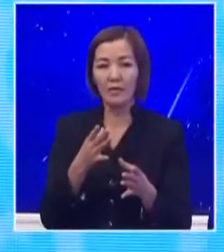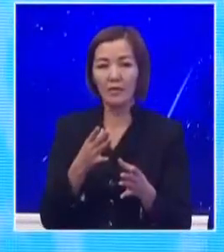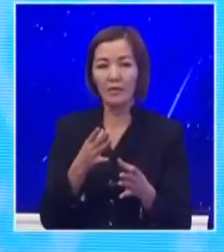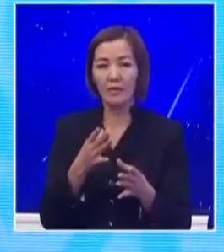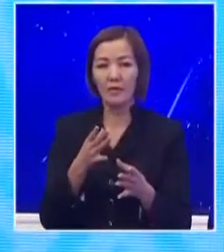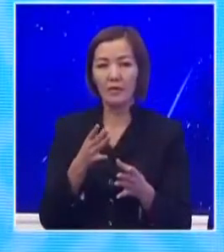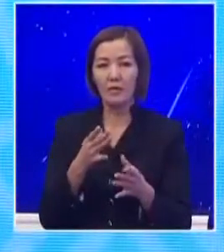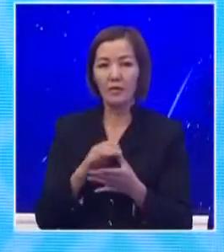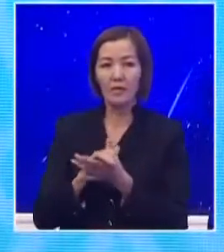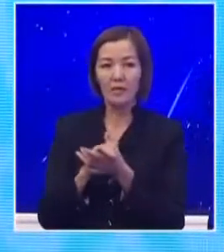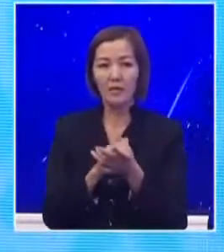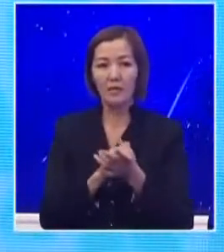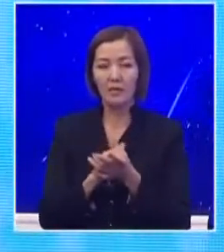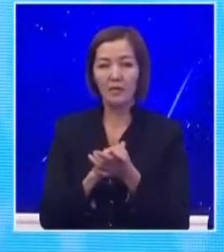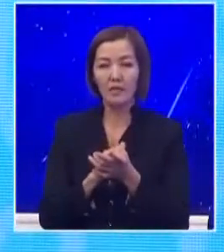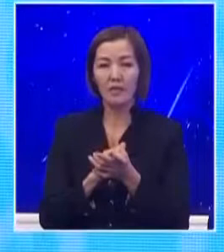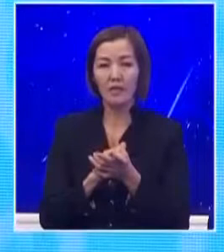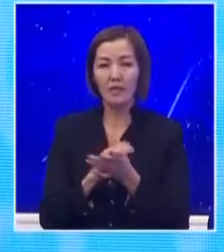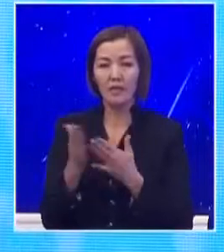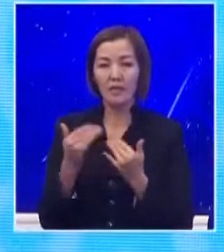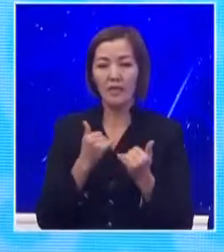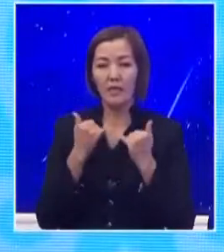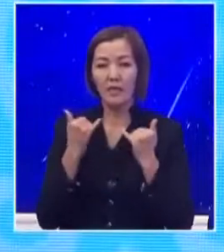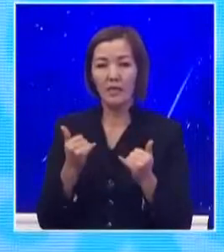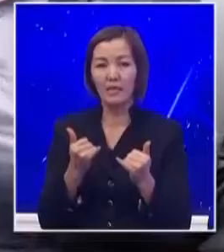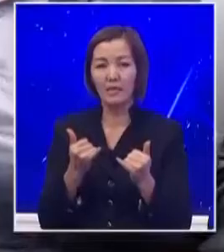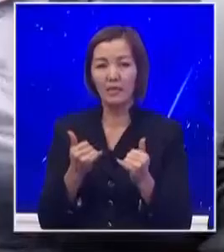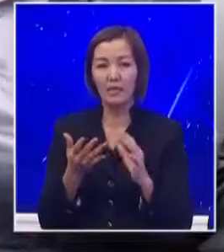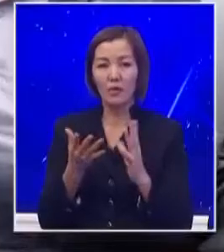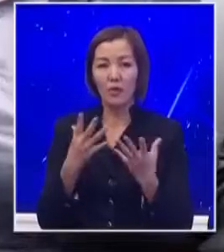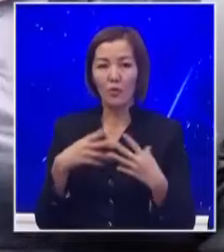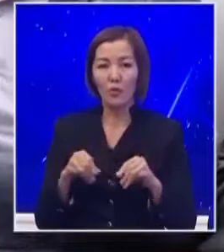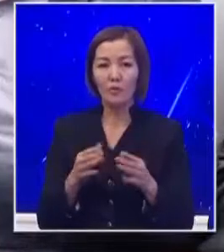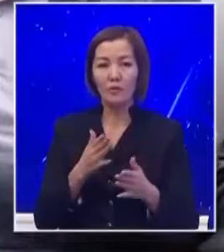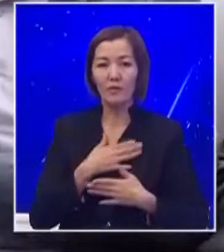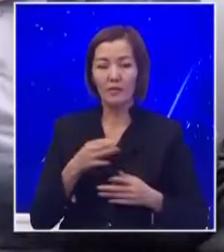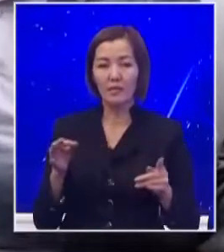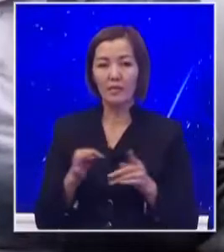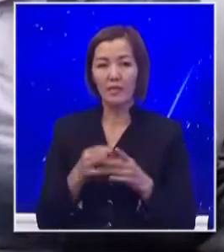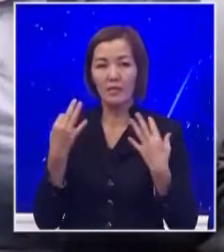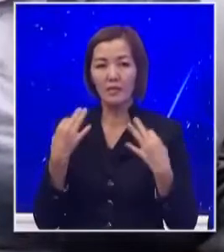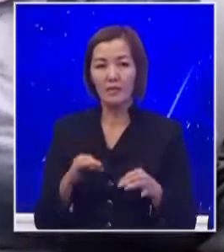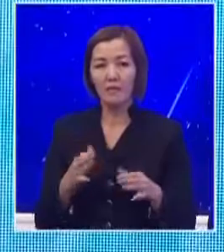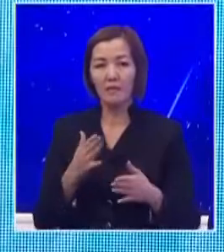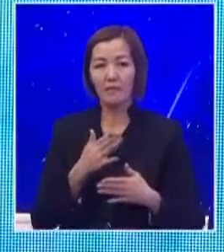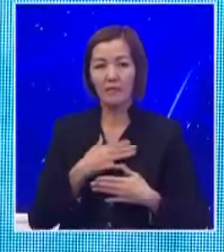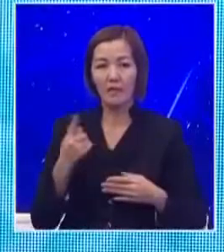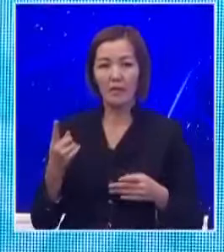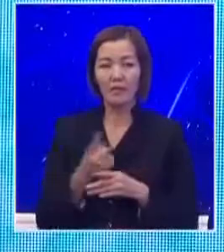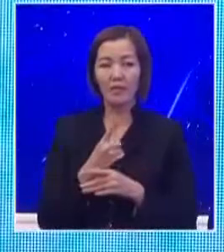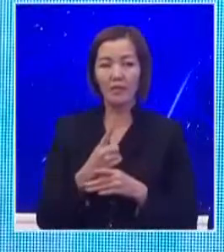символом единства, солидарности и общности наших целей. Независимость, единство